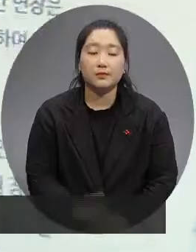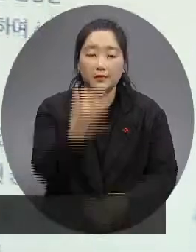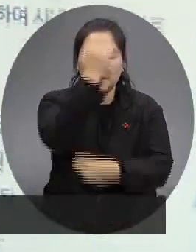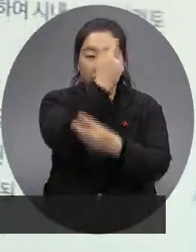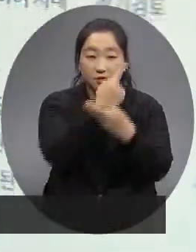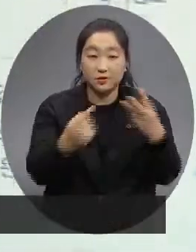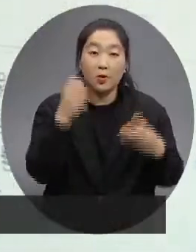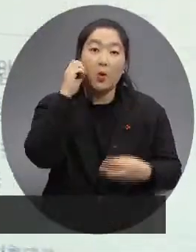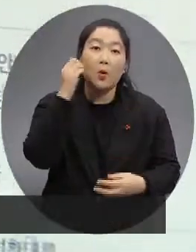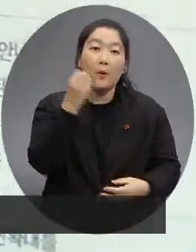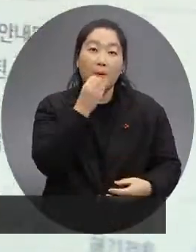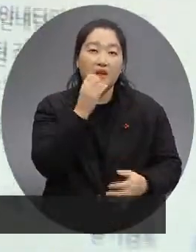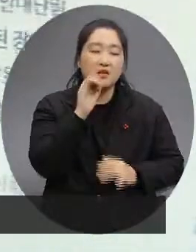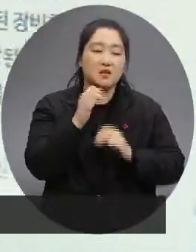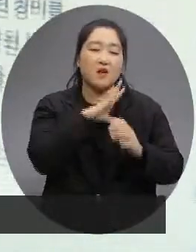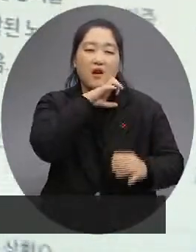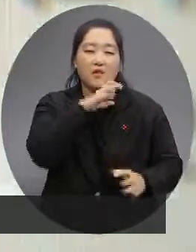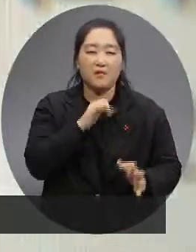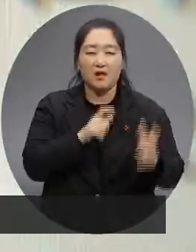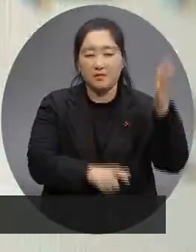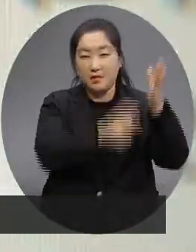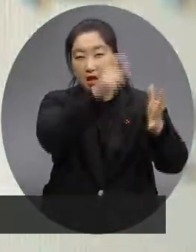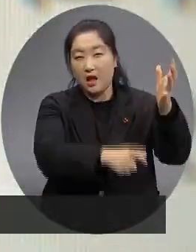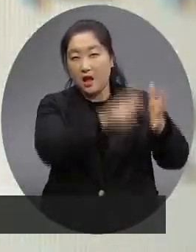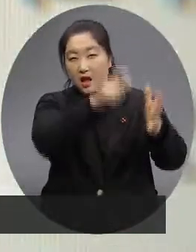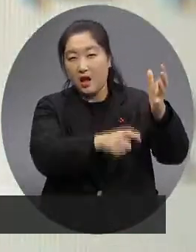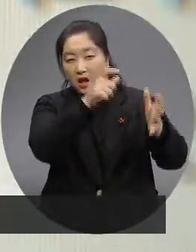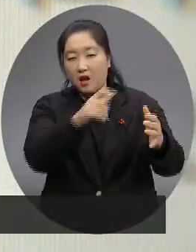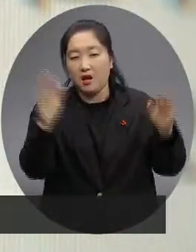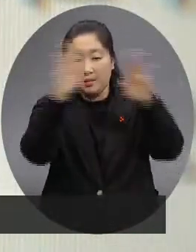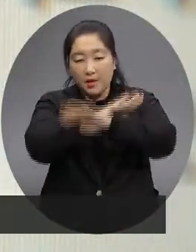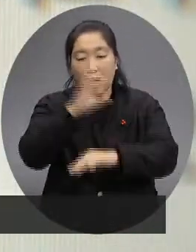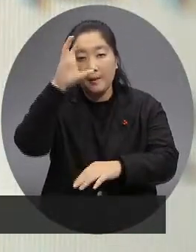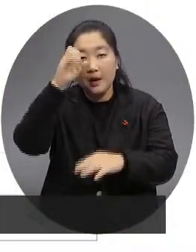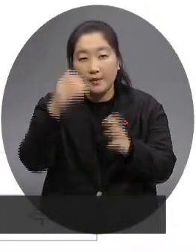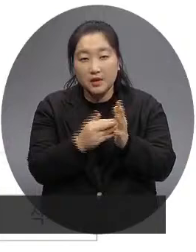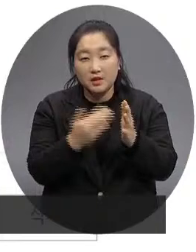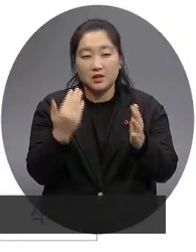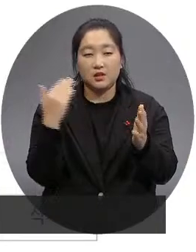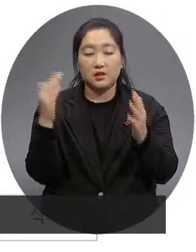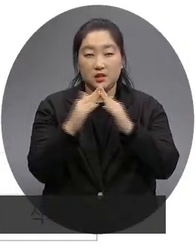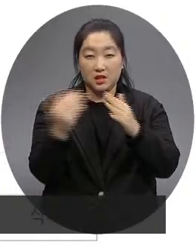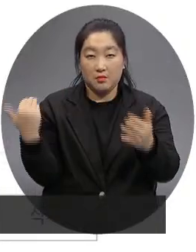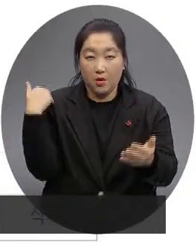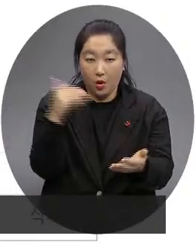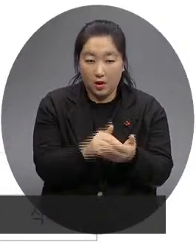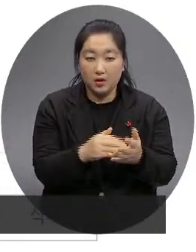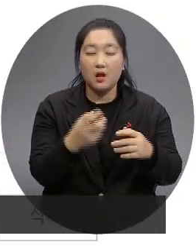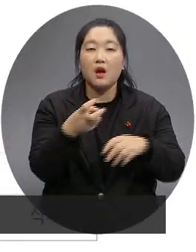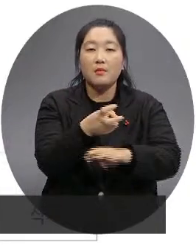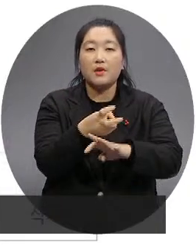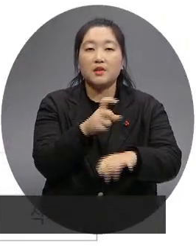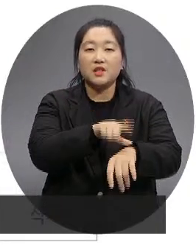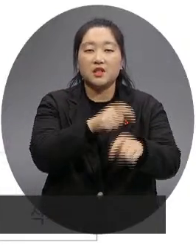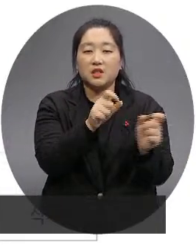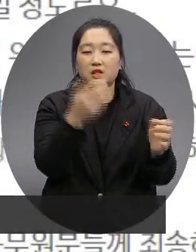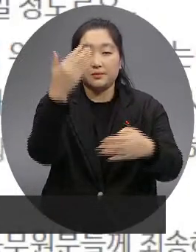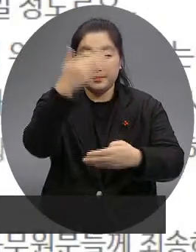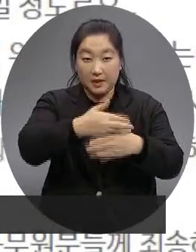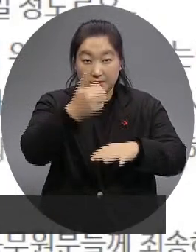충주시 홈페이지에 올라온 민원글입니다. 늦은 밤 아르바이트를 끝내고 집에 갈 수 있도록 버스 시간을 연장해